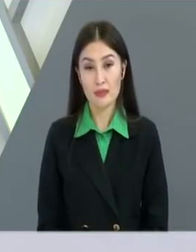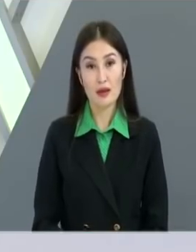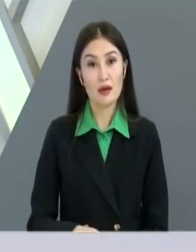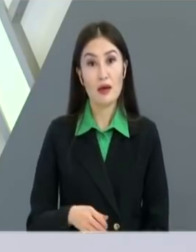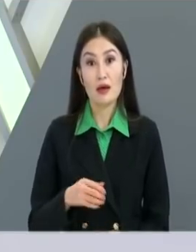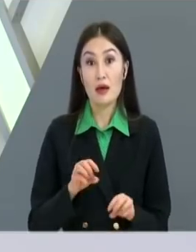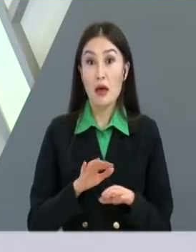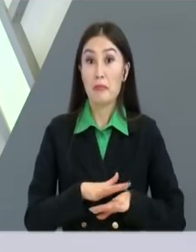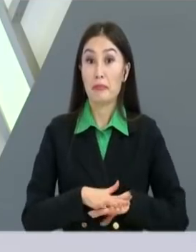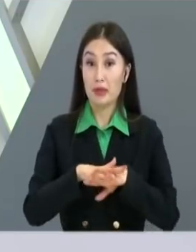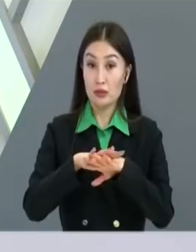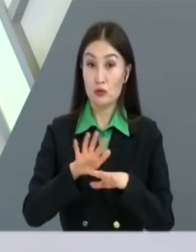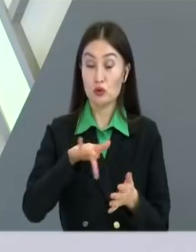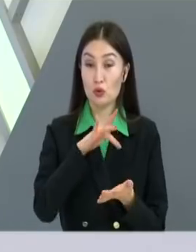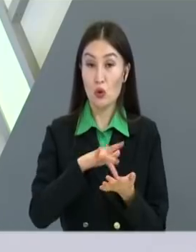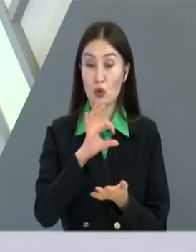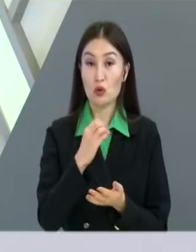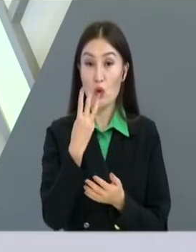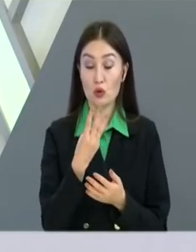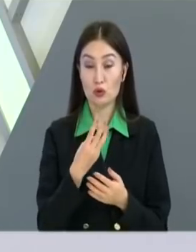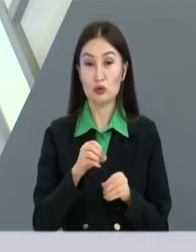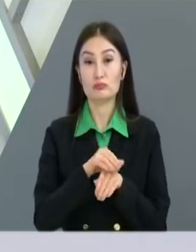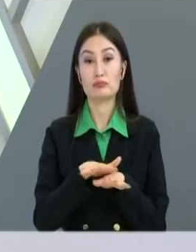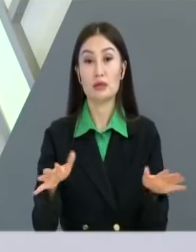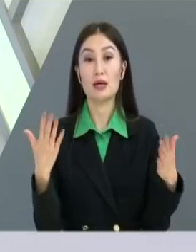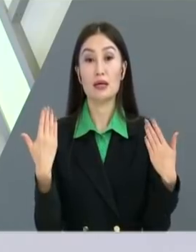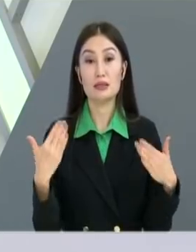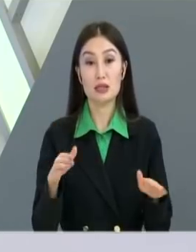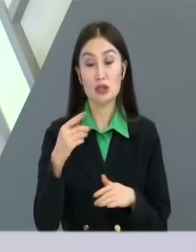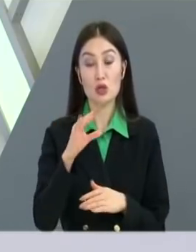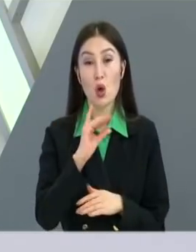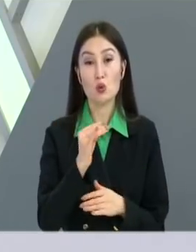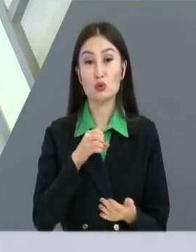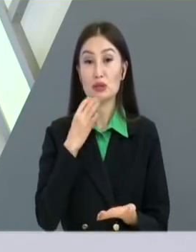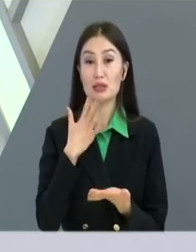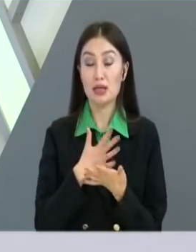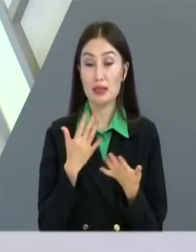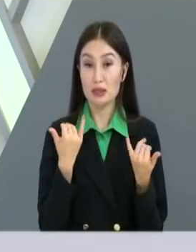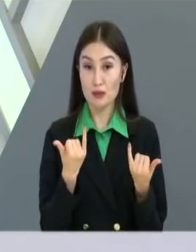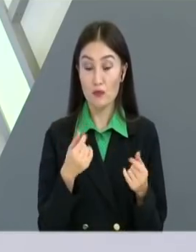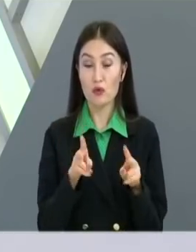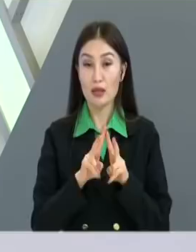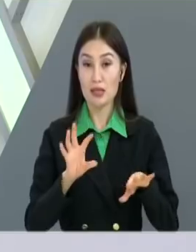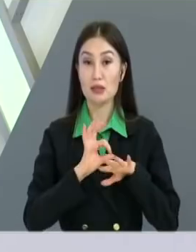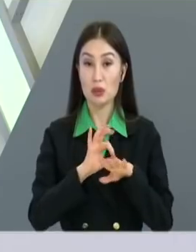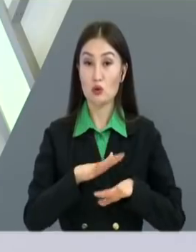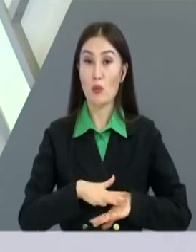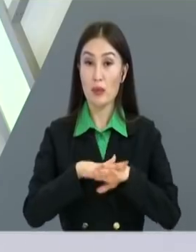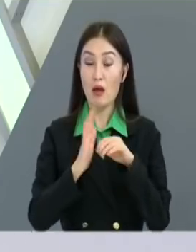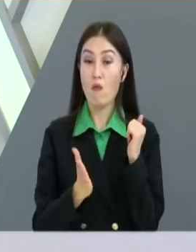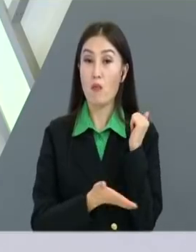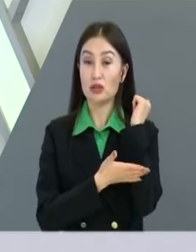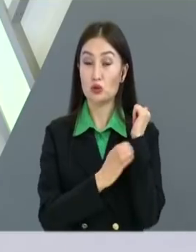Отметим, что митингующие в городе Ош уже разошлись. Напомним, в южной столице сегодня также прошел митинг в